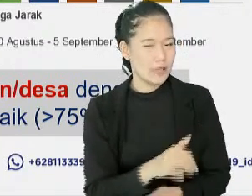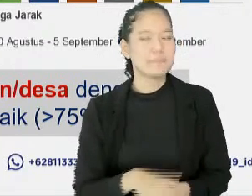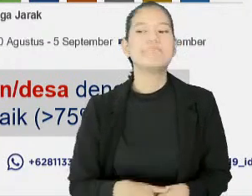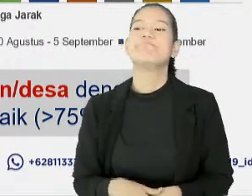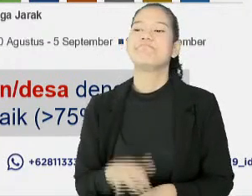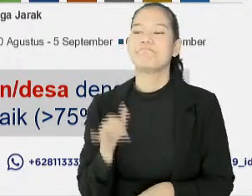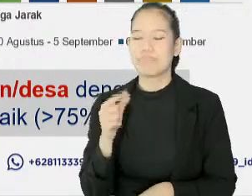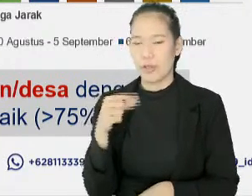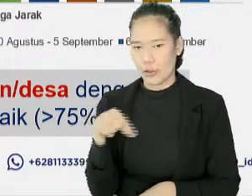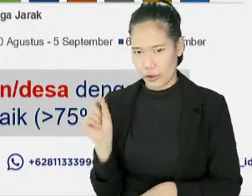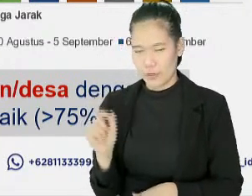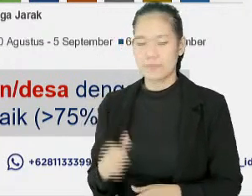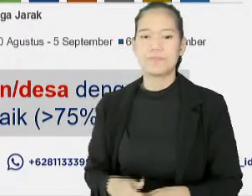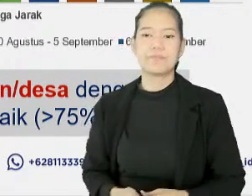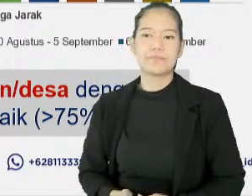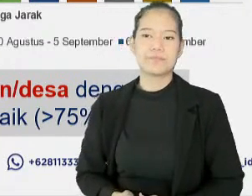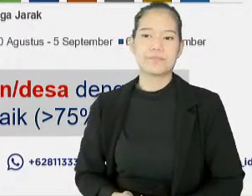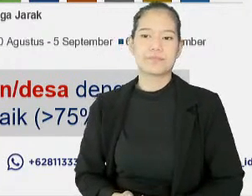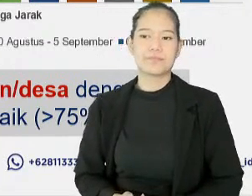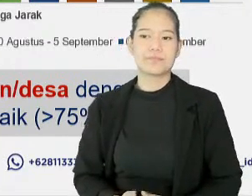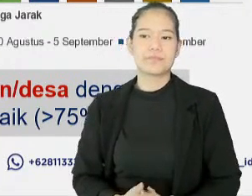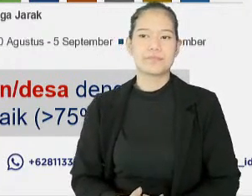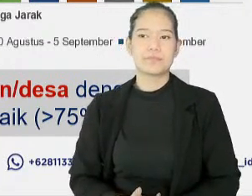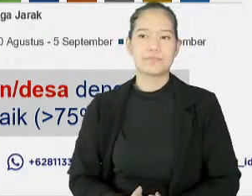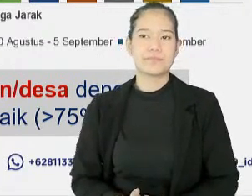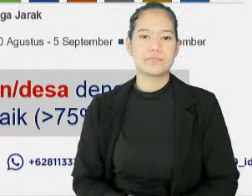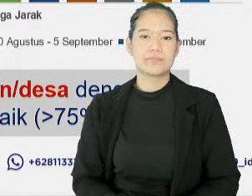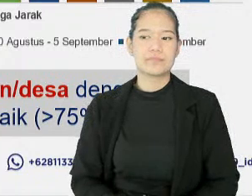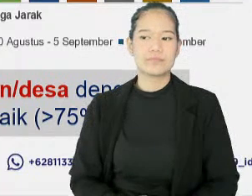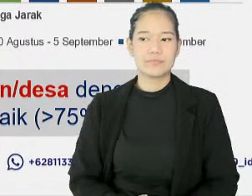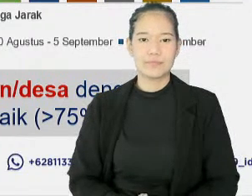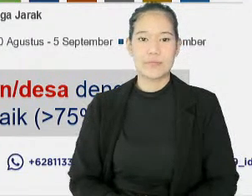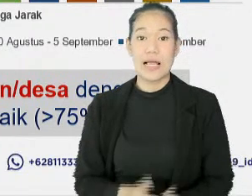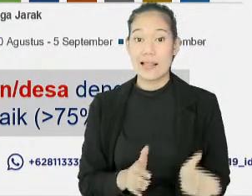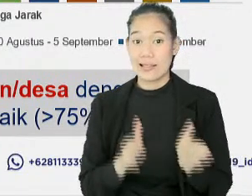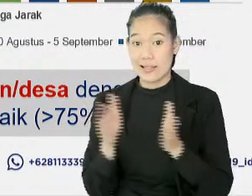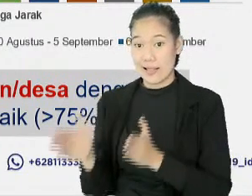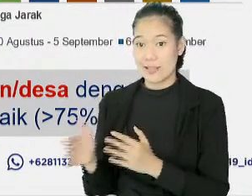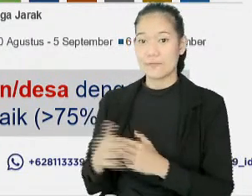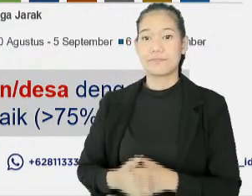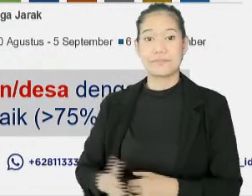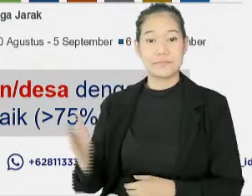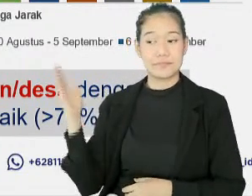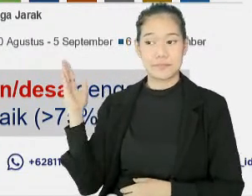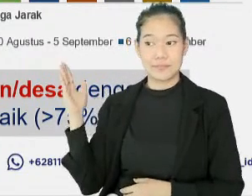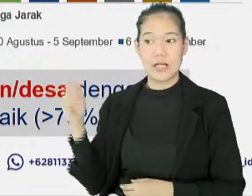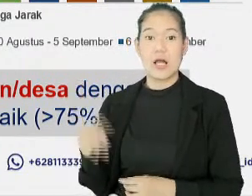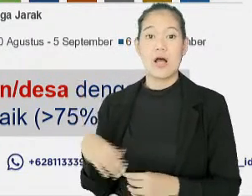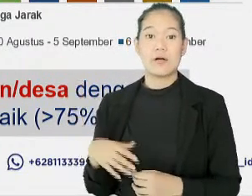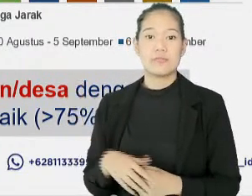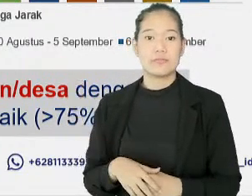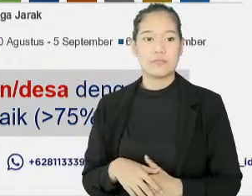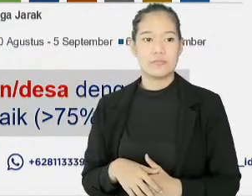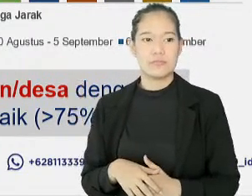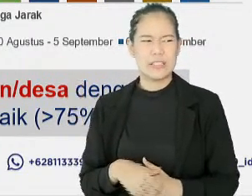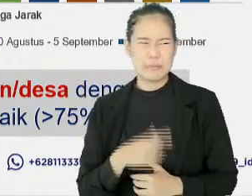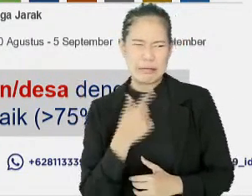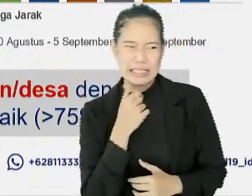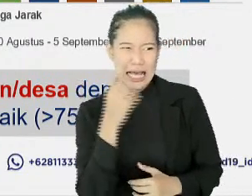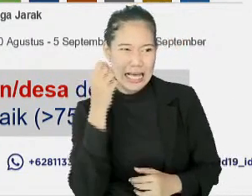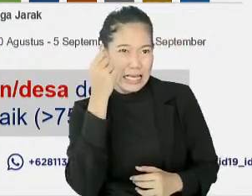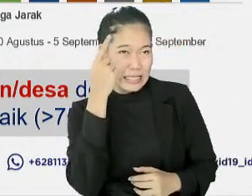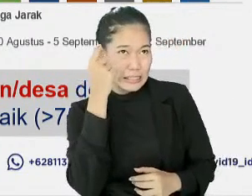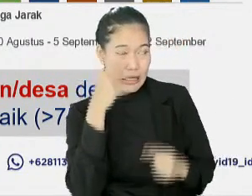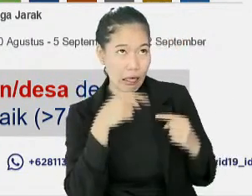betul Kita next Ashley Nah di sini mungkin kalau tadi sudah bales tikus nih